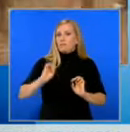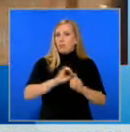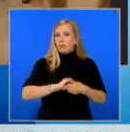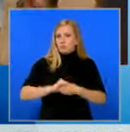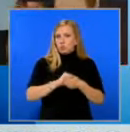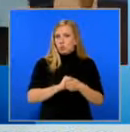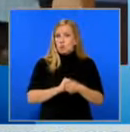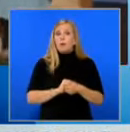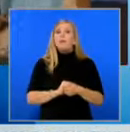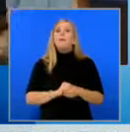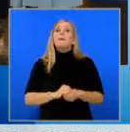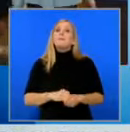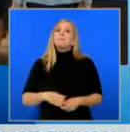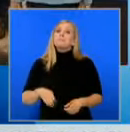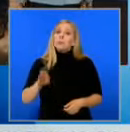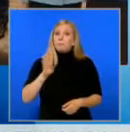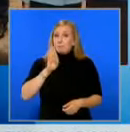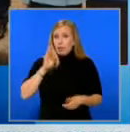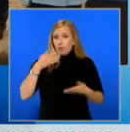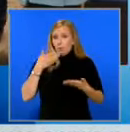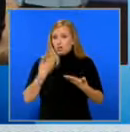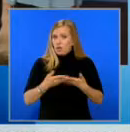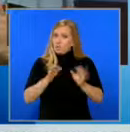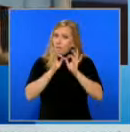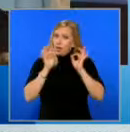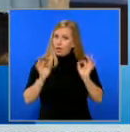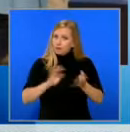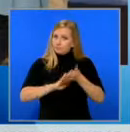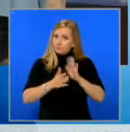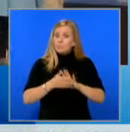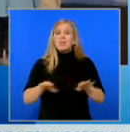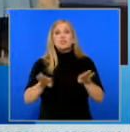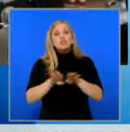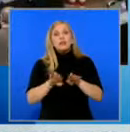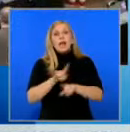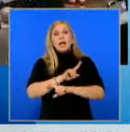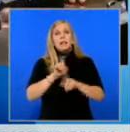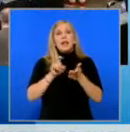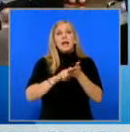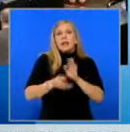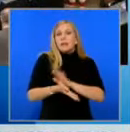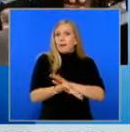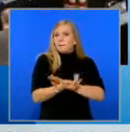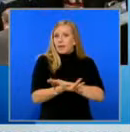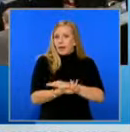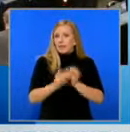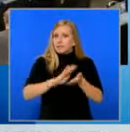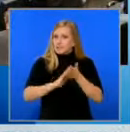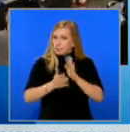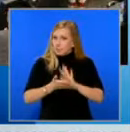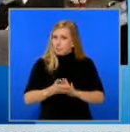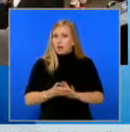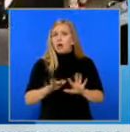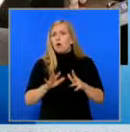мерки в тази посока а също така и съ справянето с нелегалната миграция малко повече от час